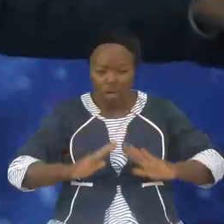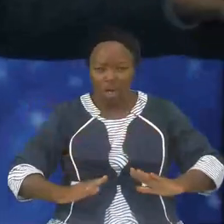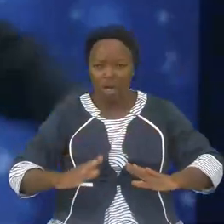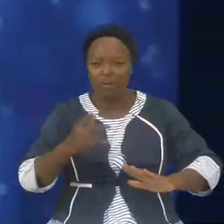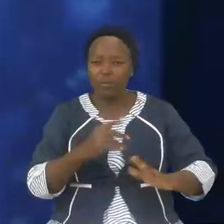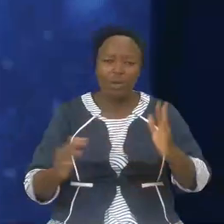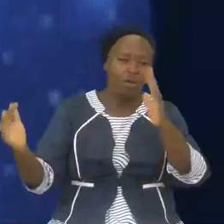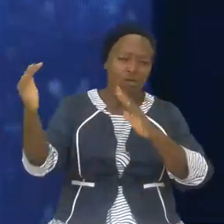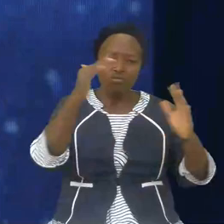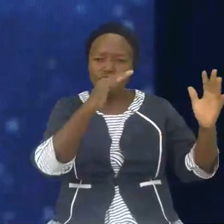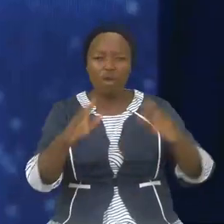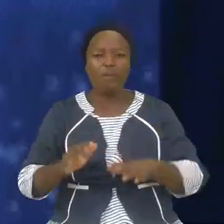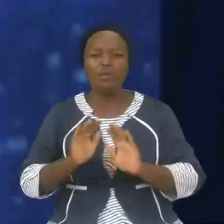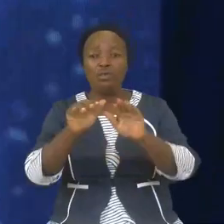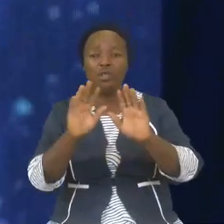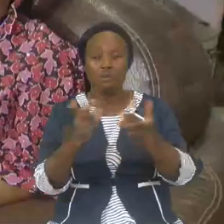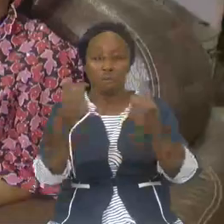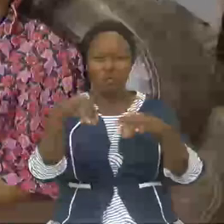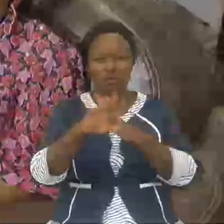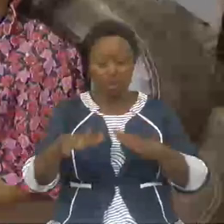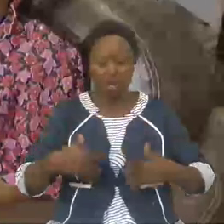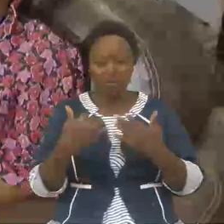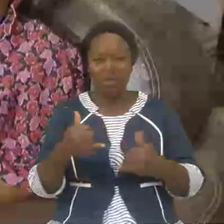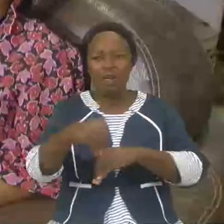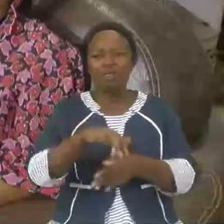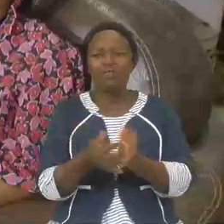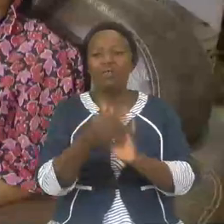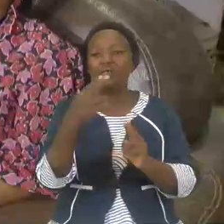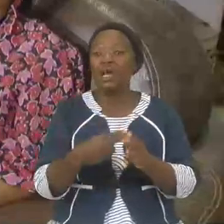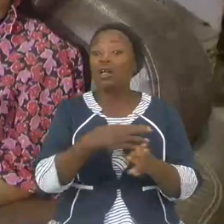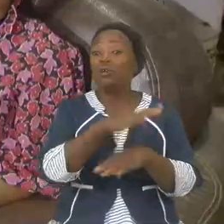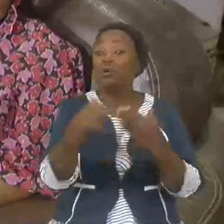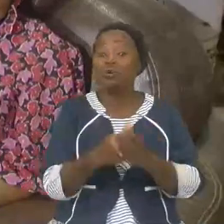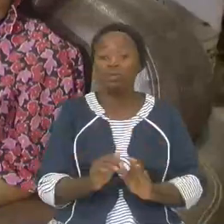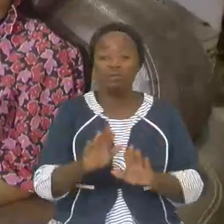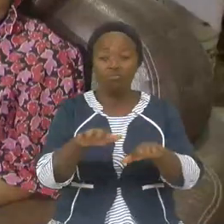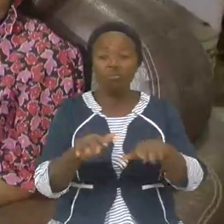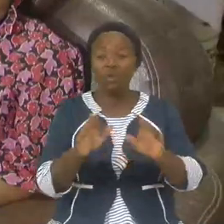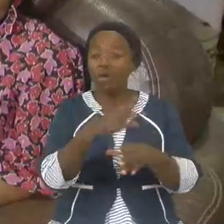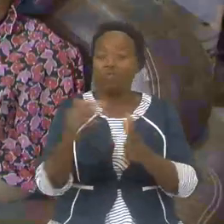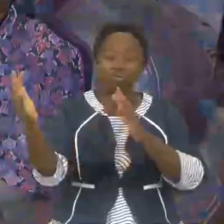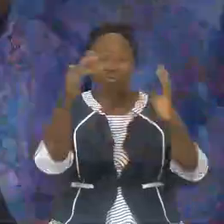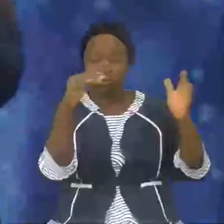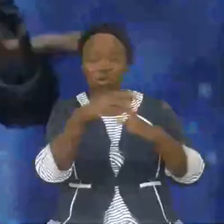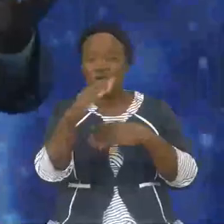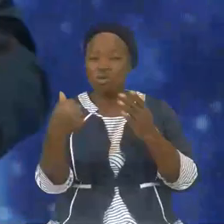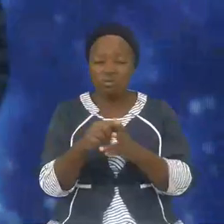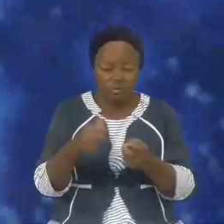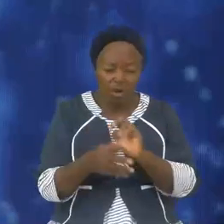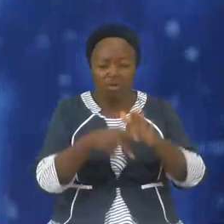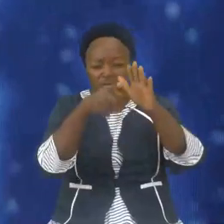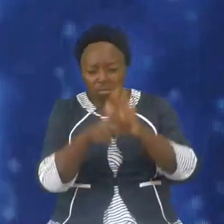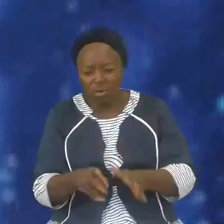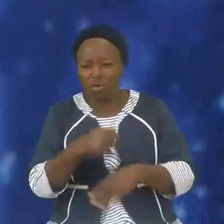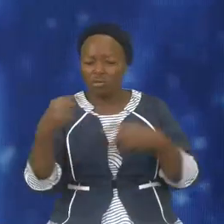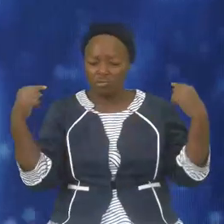détruit, qui calme la mer orageuse, viendra dans votre vie ce soir, et tous les orages, et toutes les détresses,